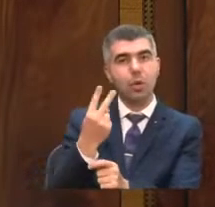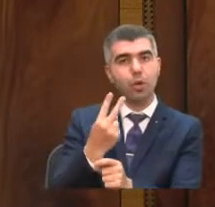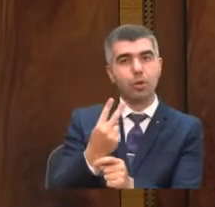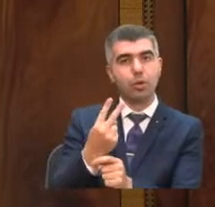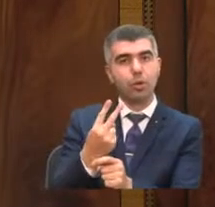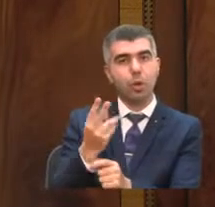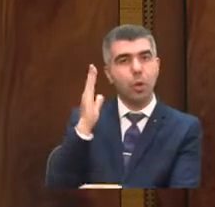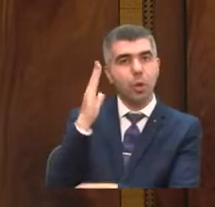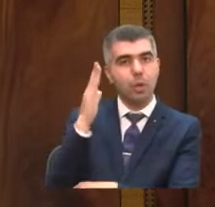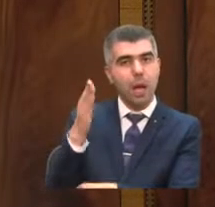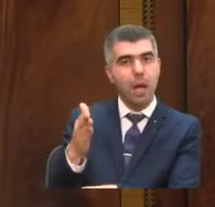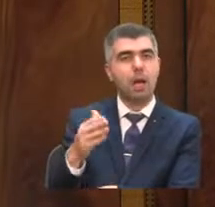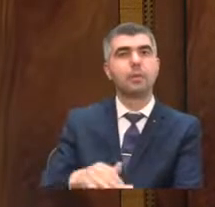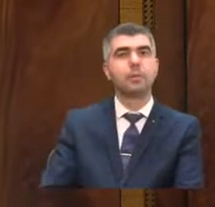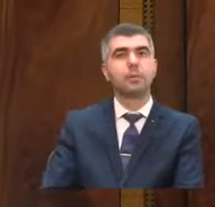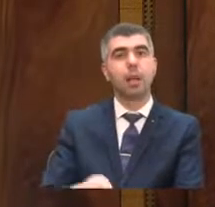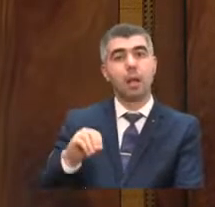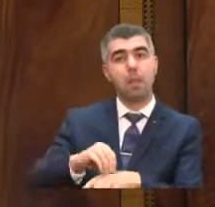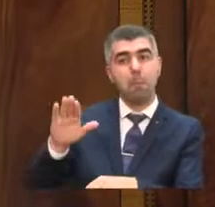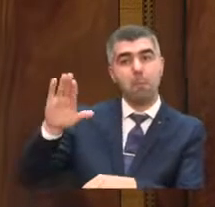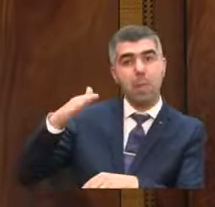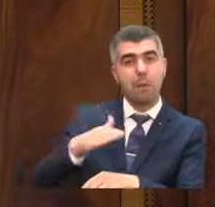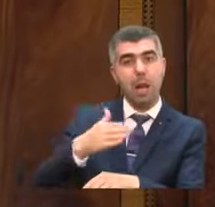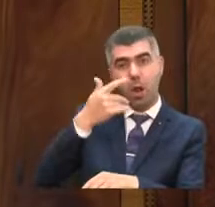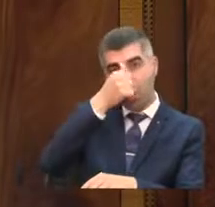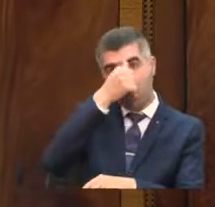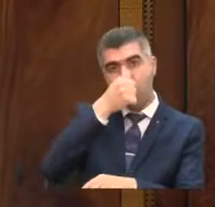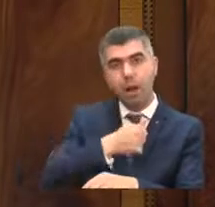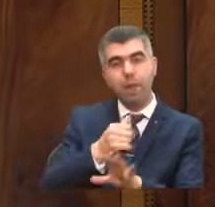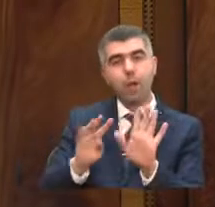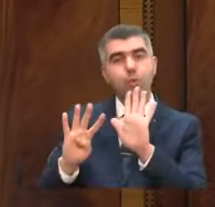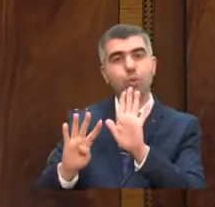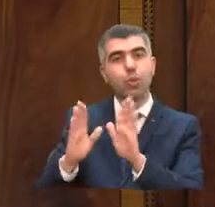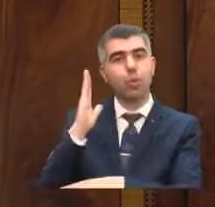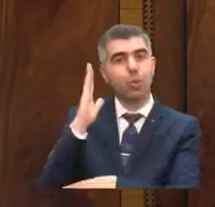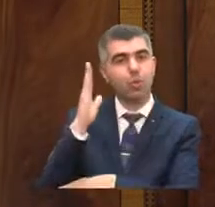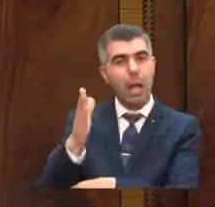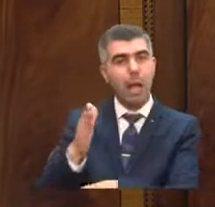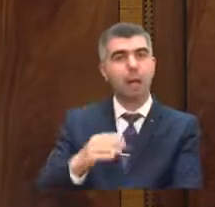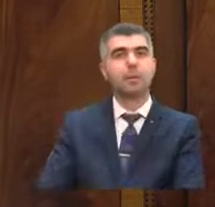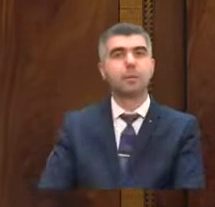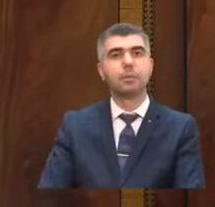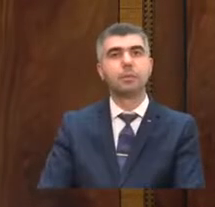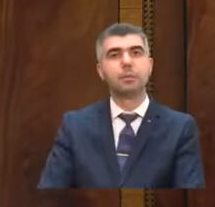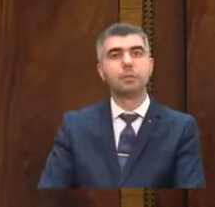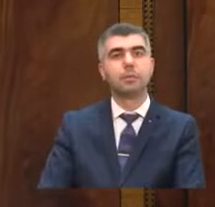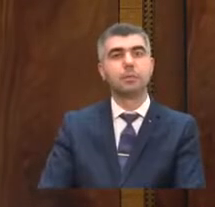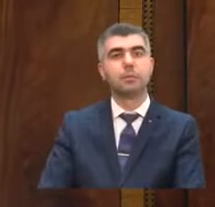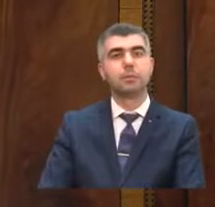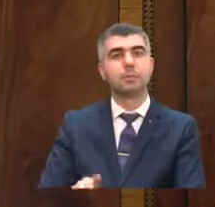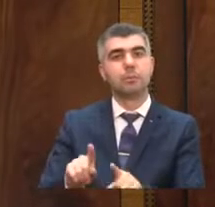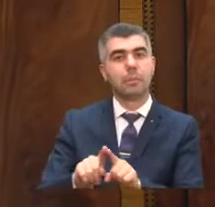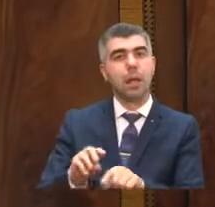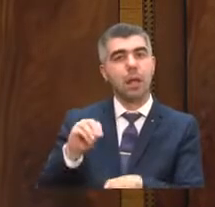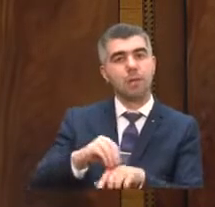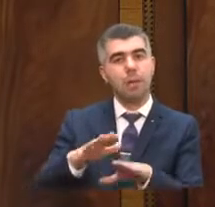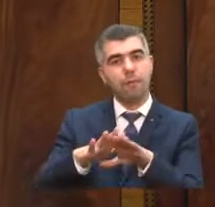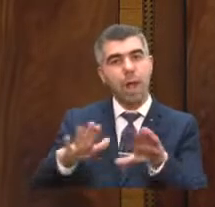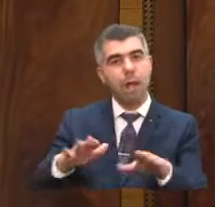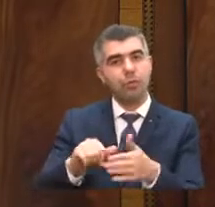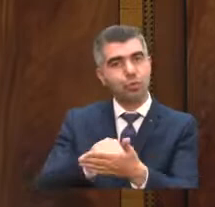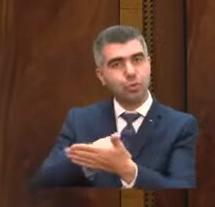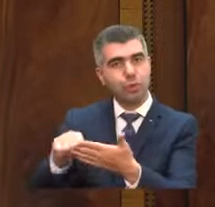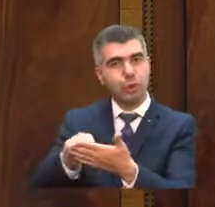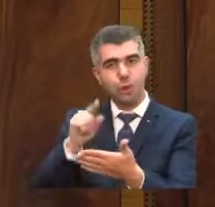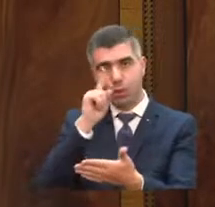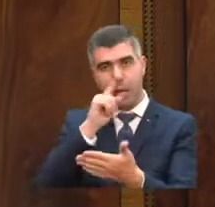من 2022، بني ملال الخنيفره 9 هكتارات الربع الاول من 2022 يتم حاليا تعبئه العقار، منطقه ولاد